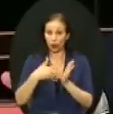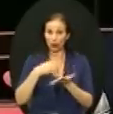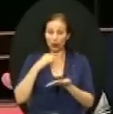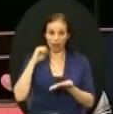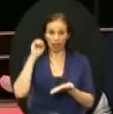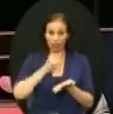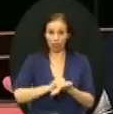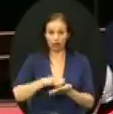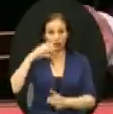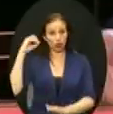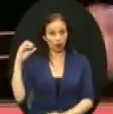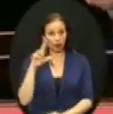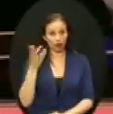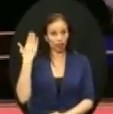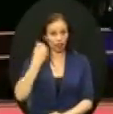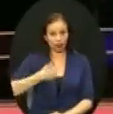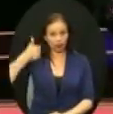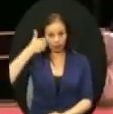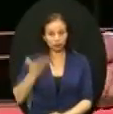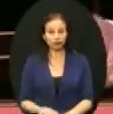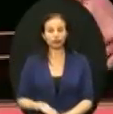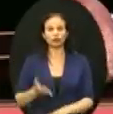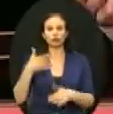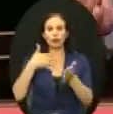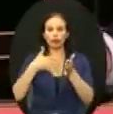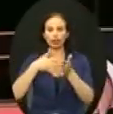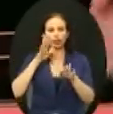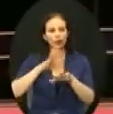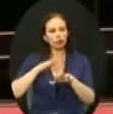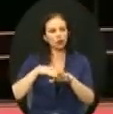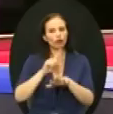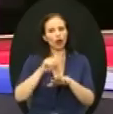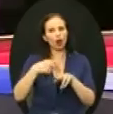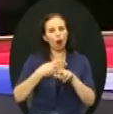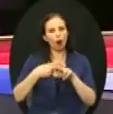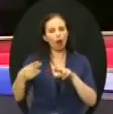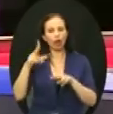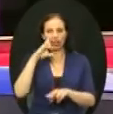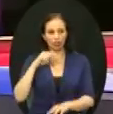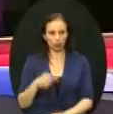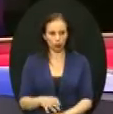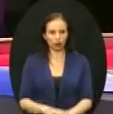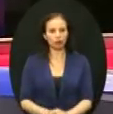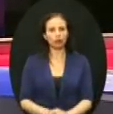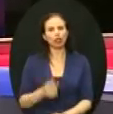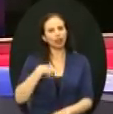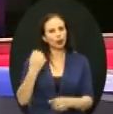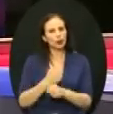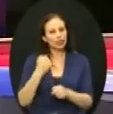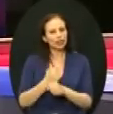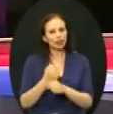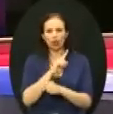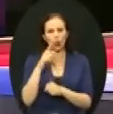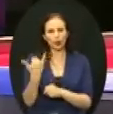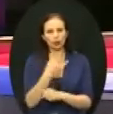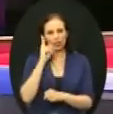הייתה שרה. תבדקו ביצוע ולא רק דיבורים. אנחנו בביצוע עושים את הדברים האלה. ולא תמיד צריך לדבר. אני